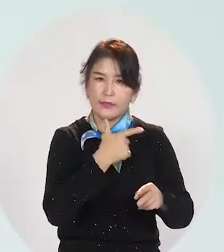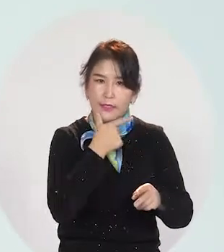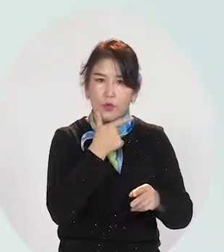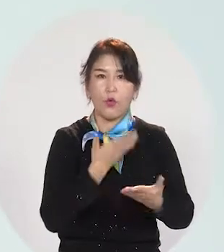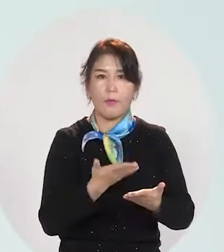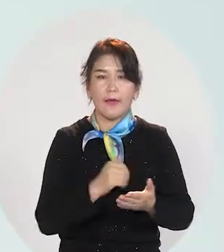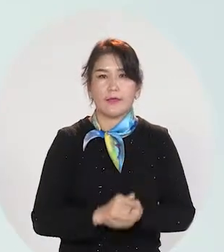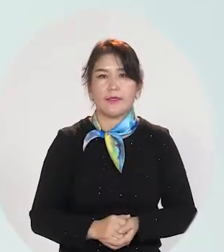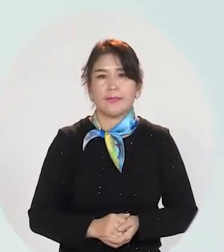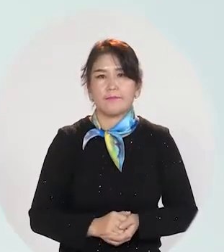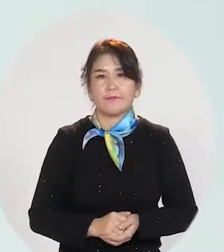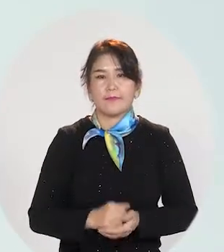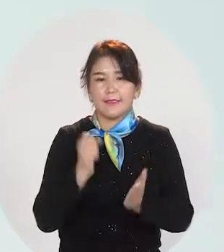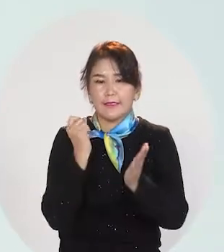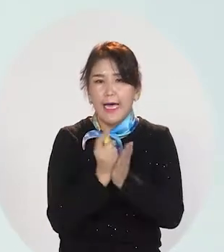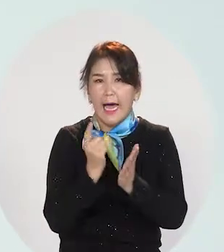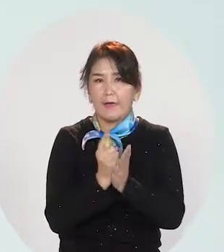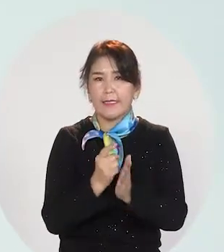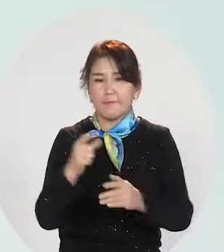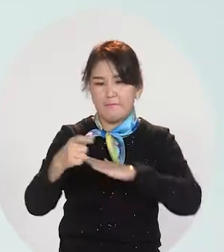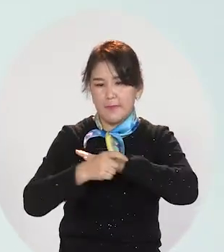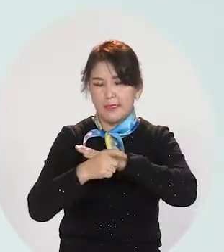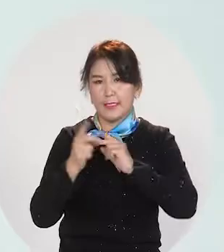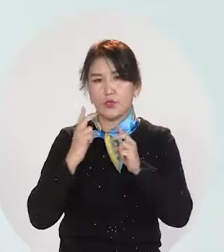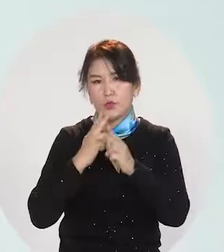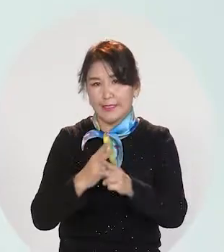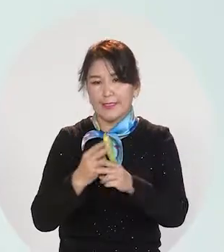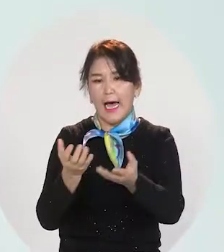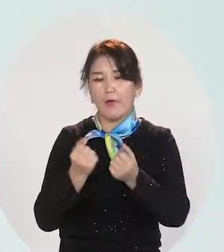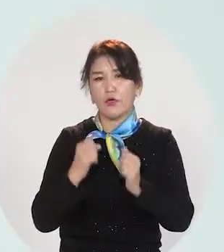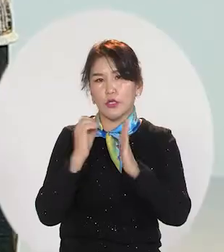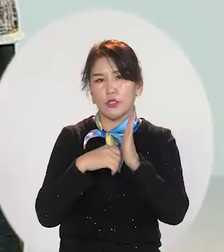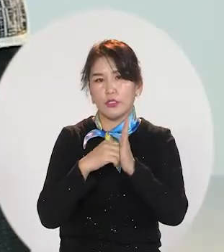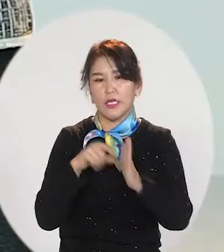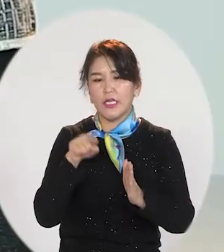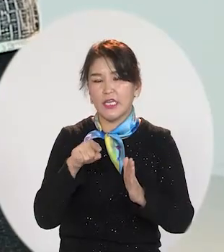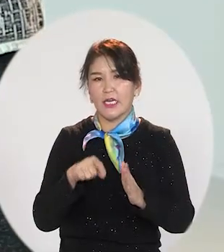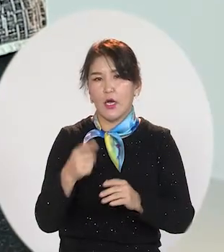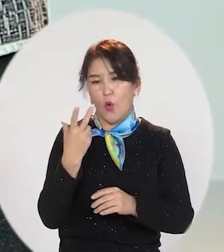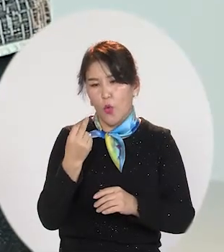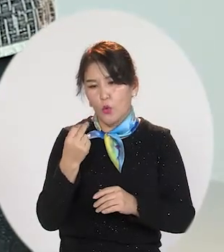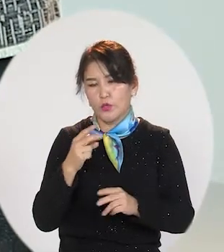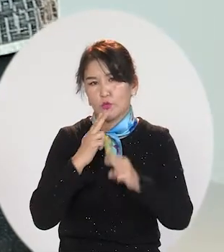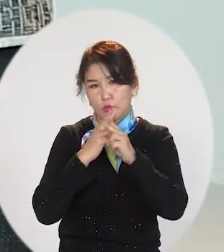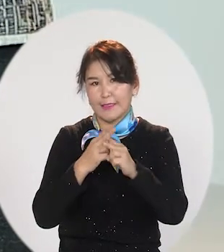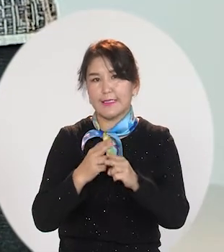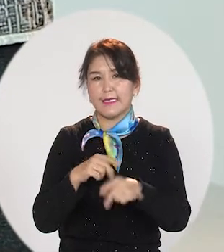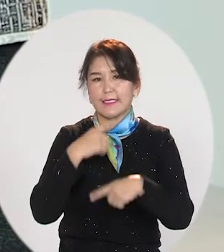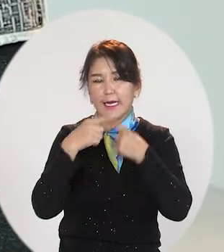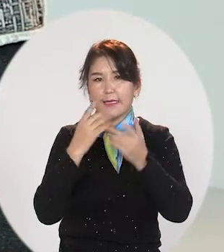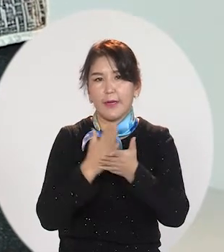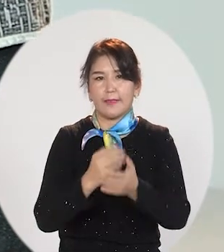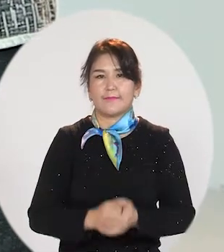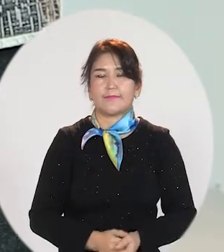ийм тохиолдолд заавал мэрэгжлийн туслалцааг авах ёстой. Энийг бодит туслалцаа гэж нэрлэдэг байна. За найз байхаас илүүтэй чиглүүлэгч бас